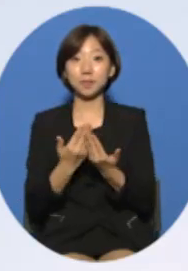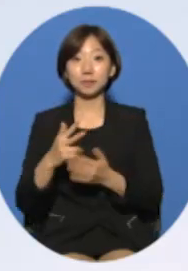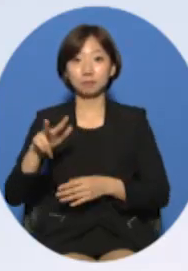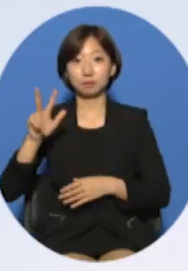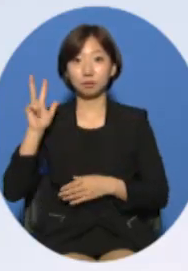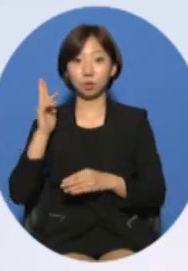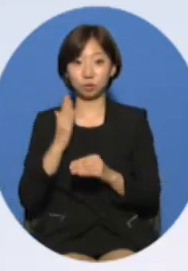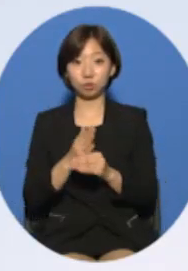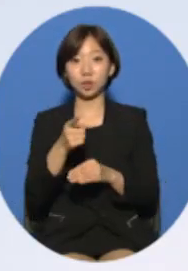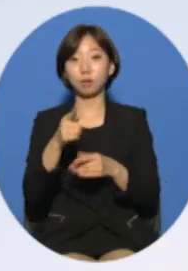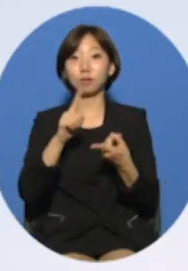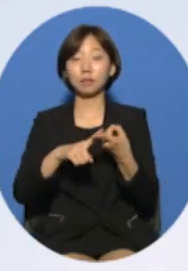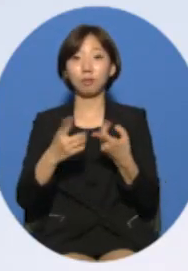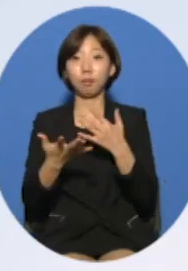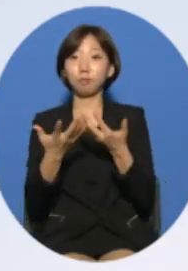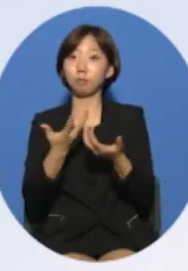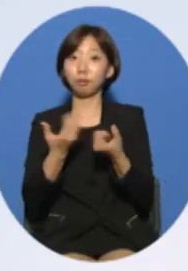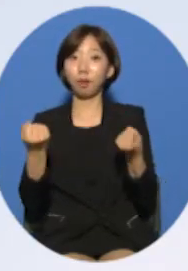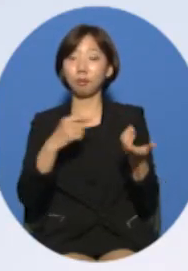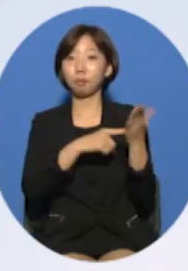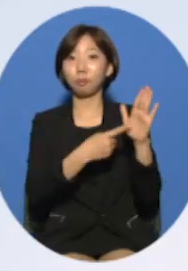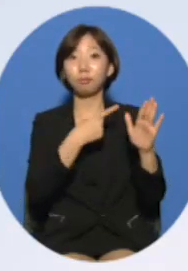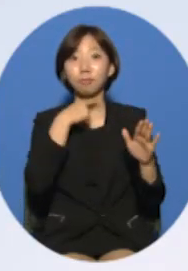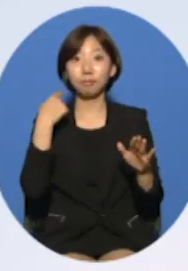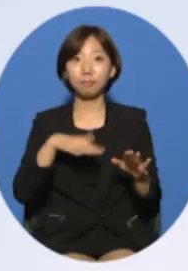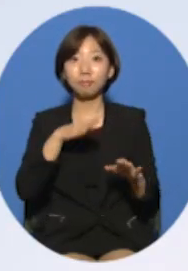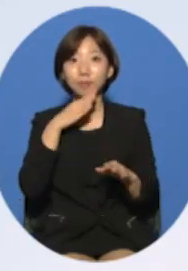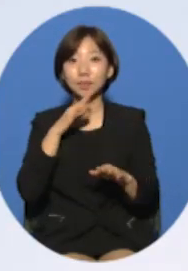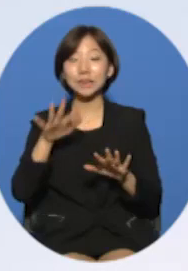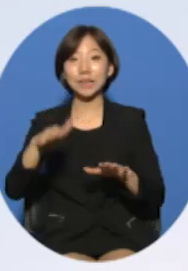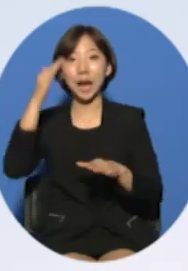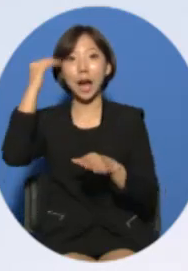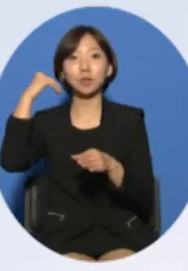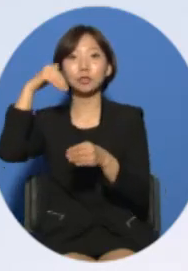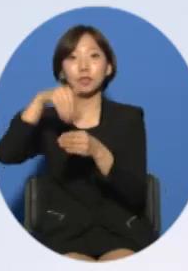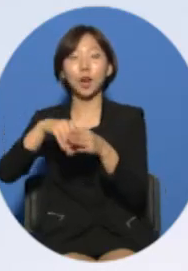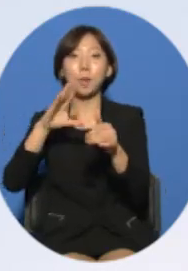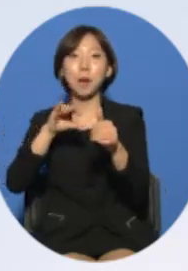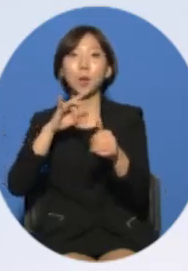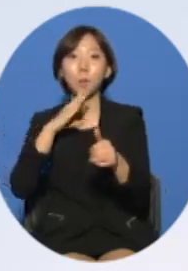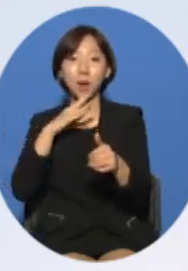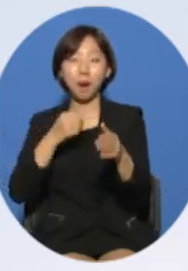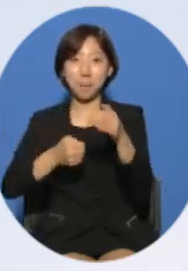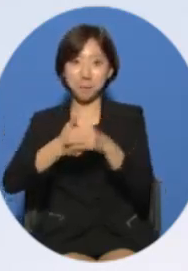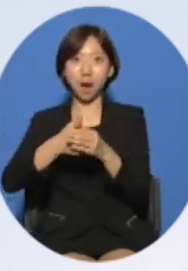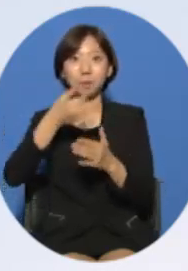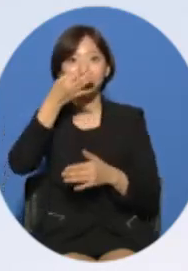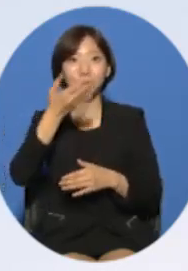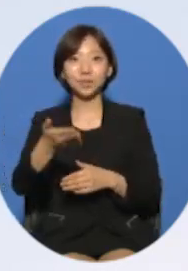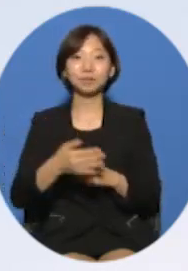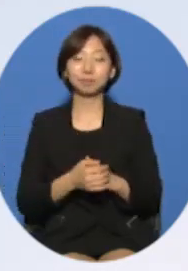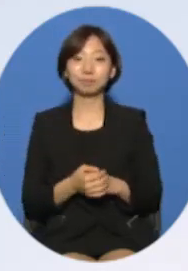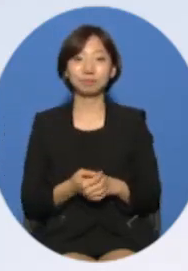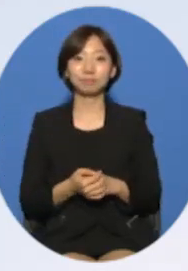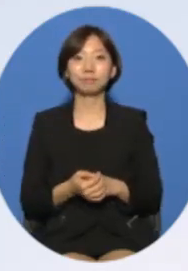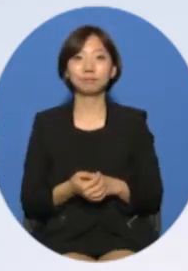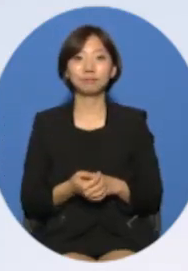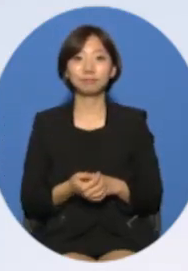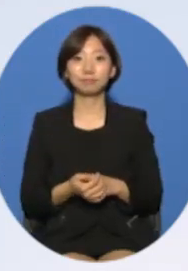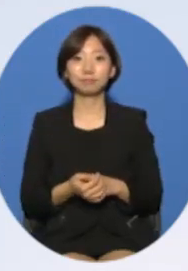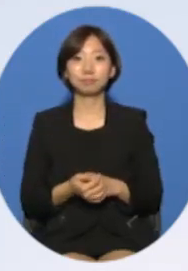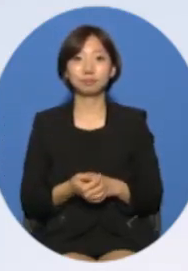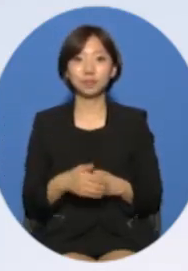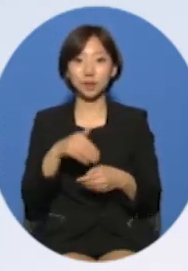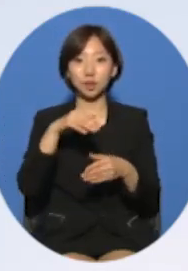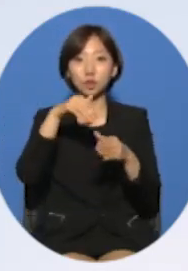따로 뭐 공개가 되지 않기 때문에 그렇습니다. 여기 한국 선거 방송에서만 보실 수 있는 거죠. 예. 예. 하여튼 그 투표 전에 하는